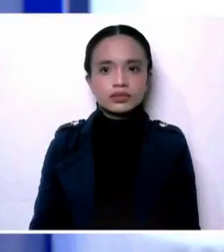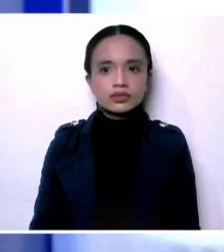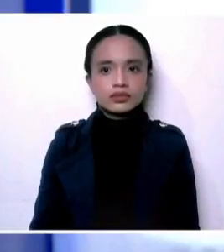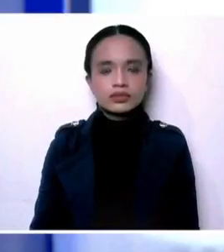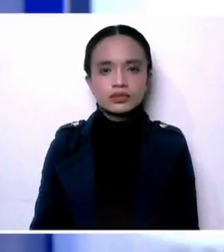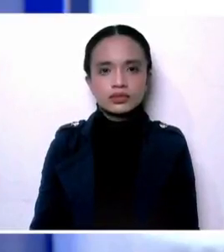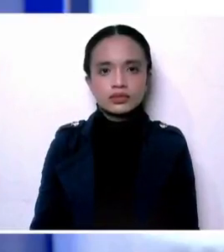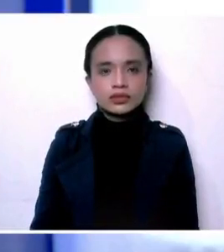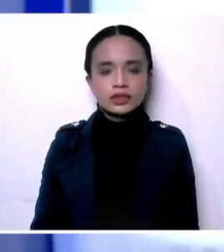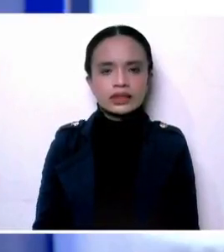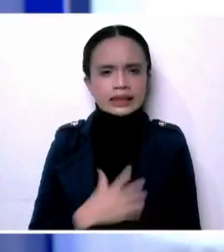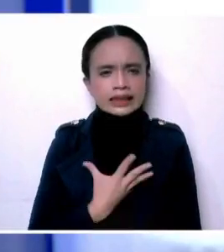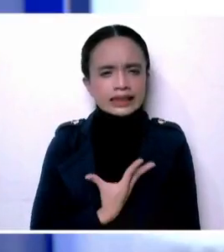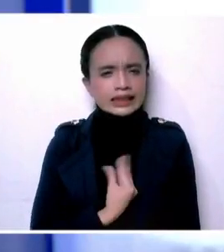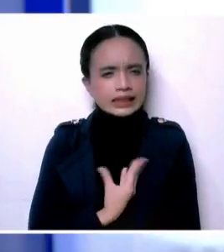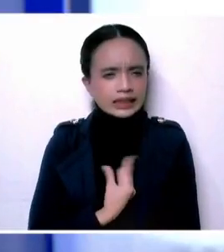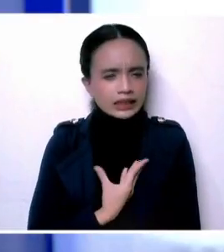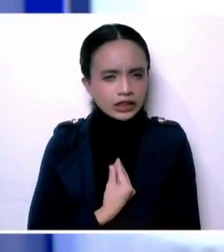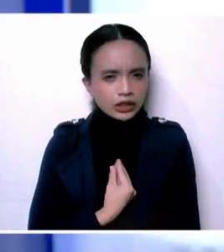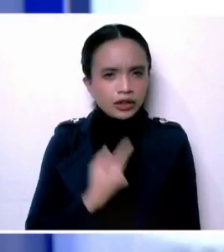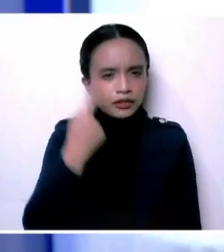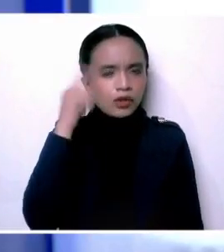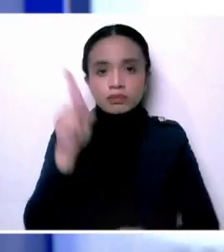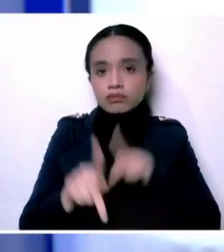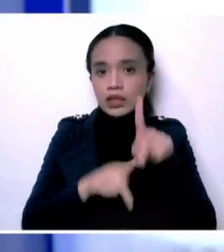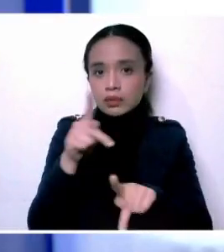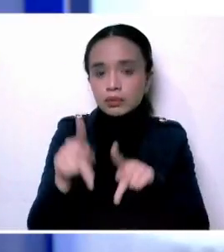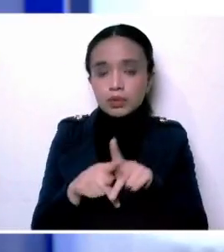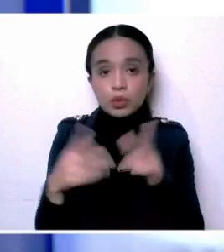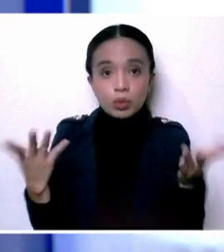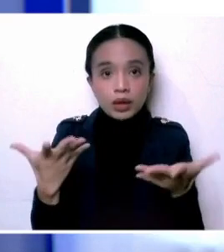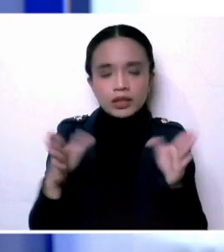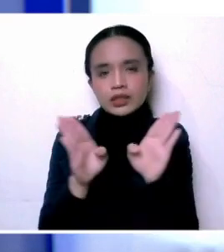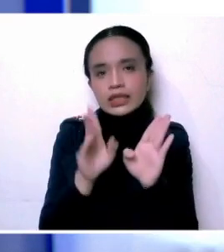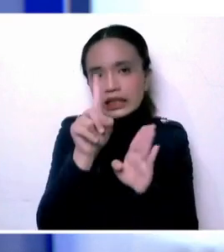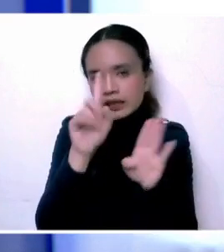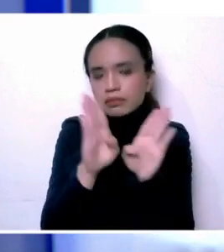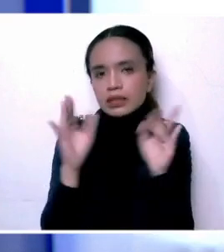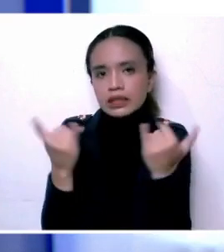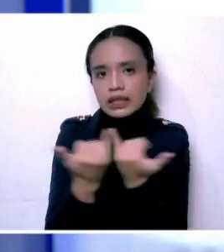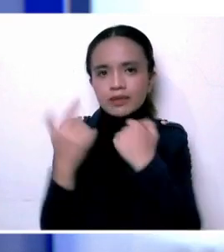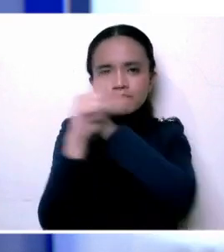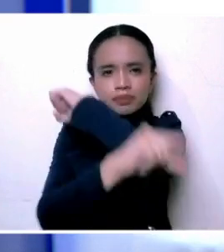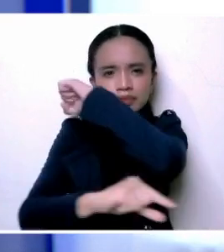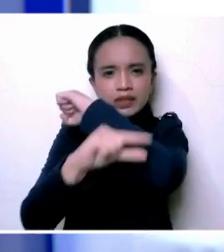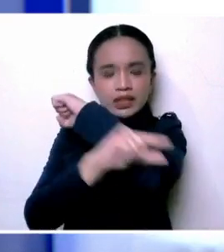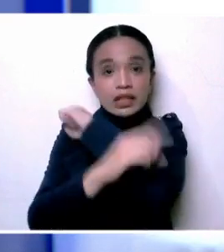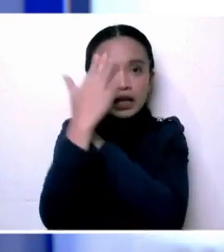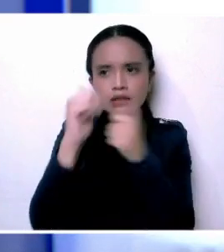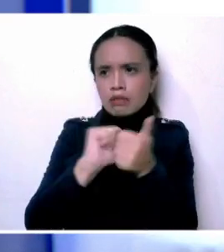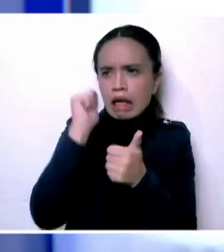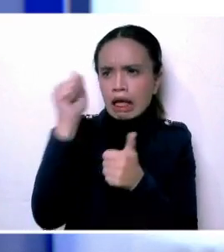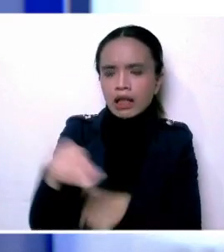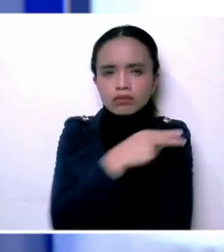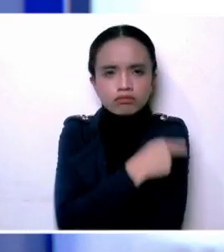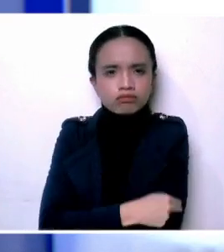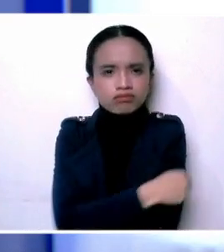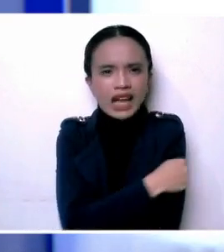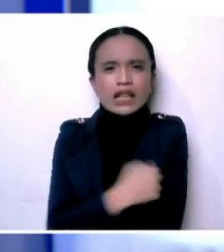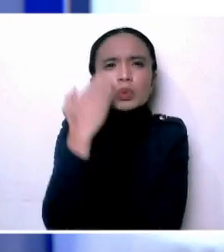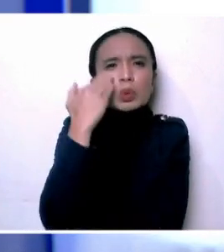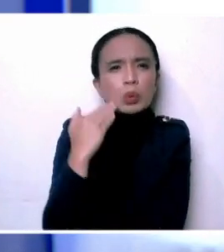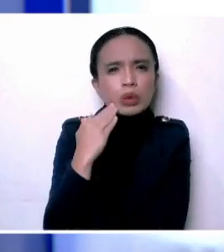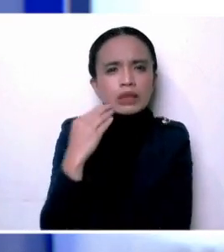Malaking pangamba para sa mga residente ng isang barangay sa bayan ng Peres, Quezon, ang layo ng ospital at kakulangan sa dugo para po sa